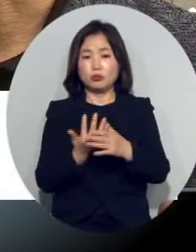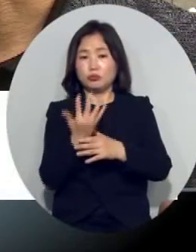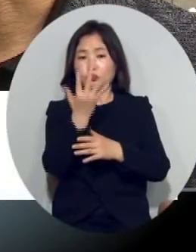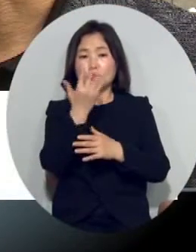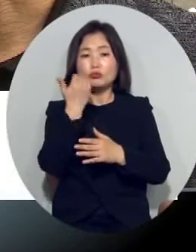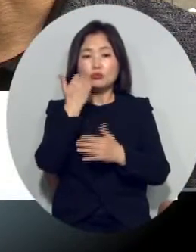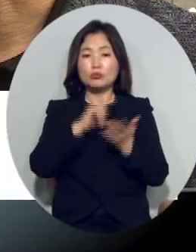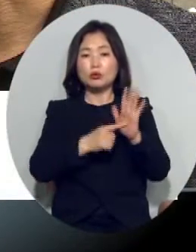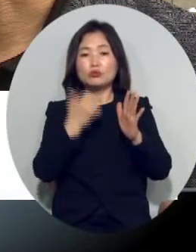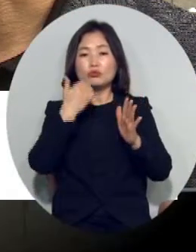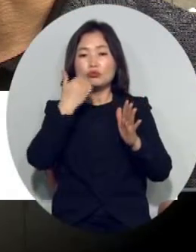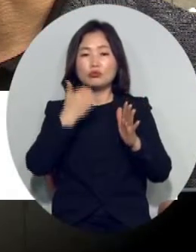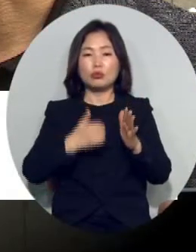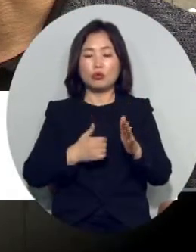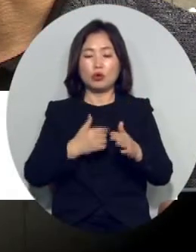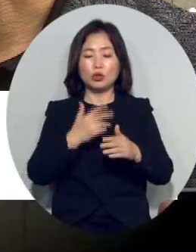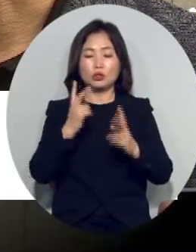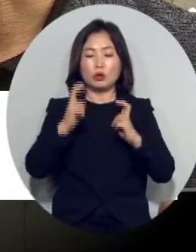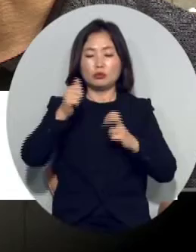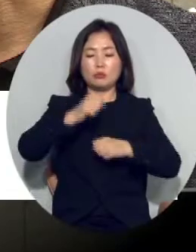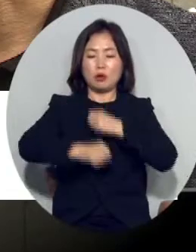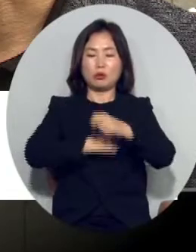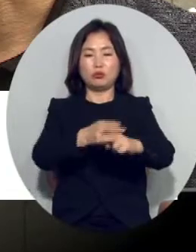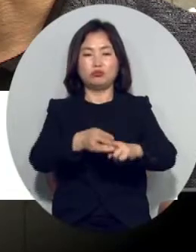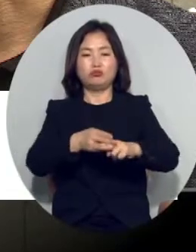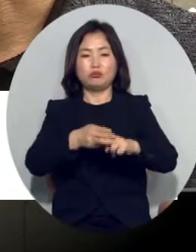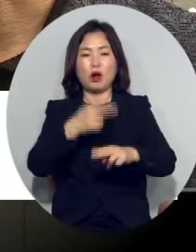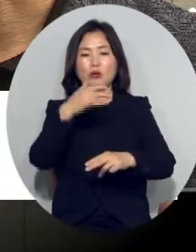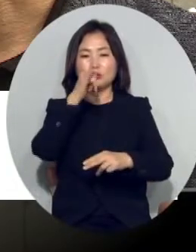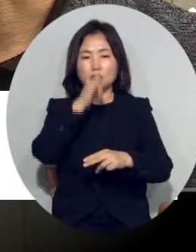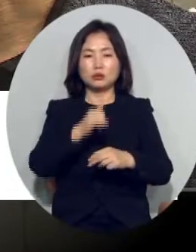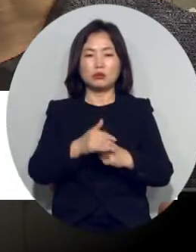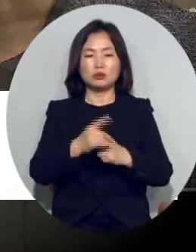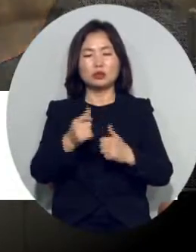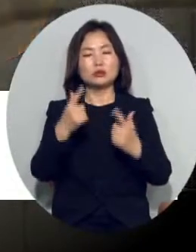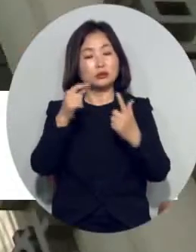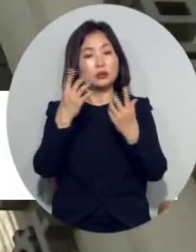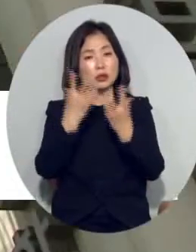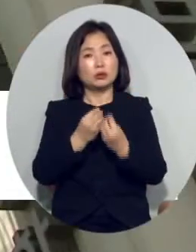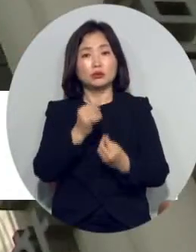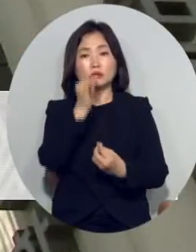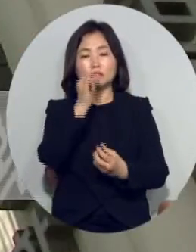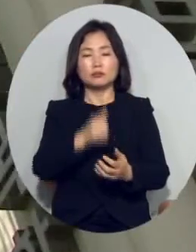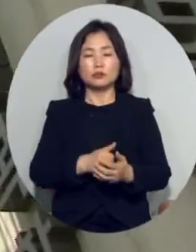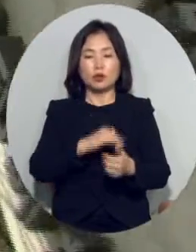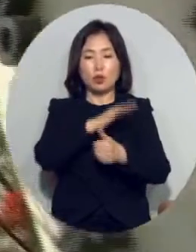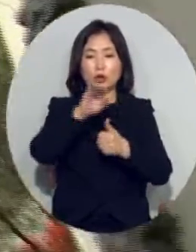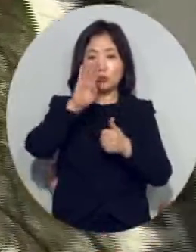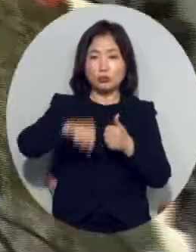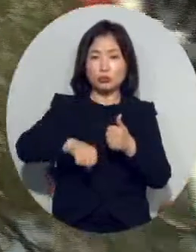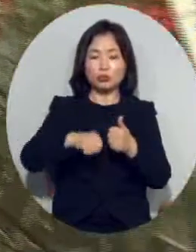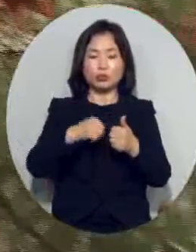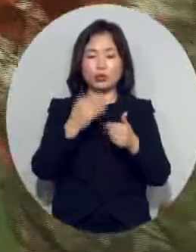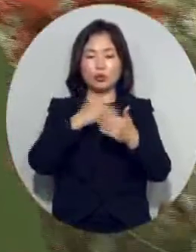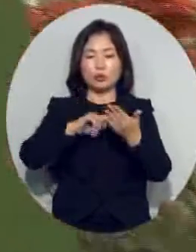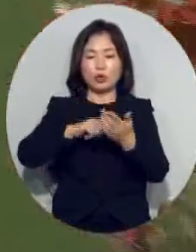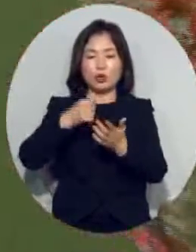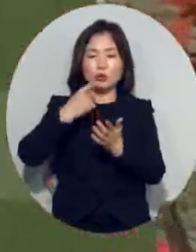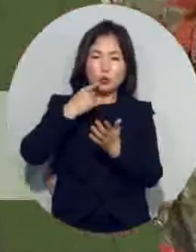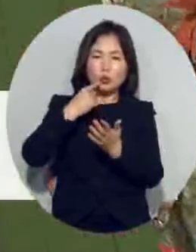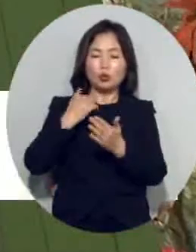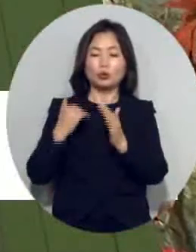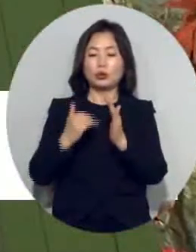때문에 보물처럼 들었다 스럽다 할 수도 있고 그런 사례가 있었어요 환경부는 공개 대상 물질을